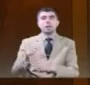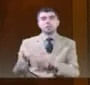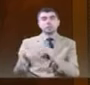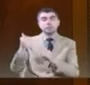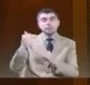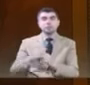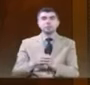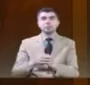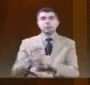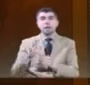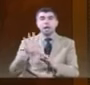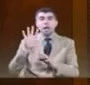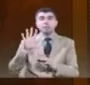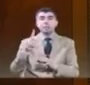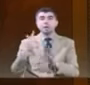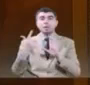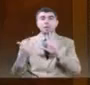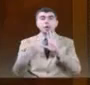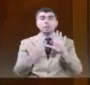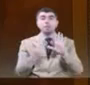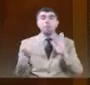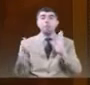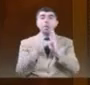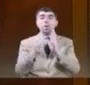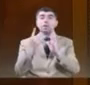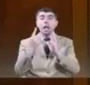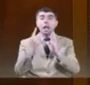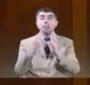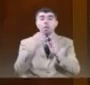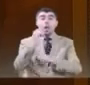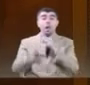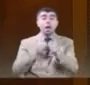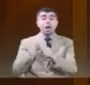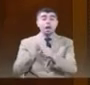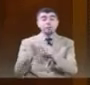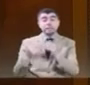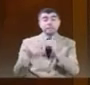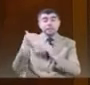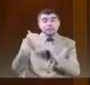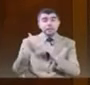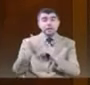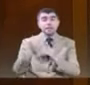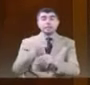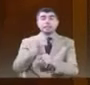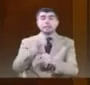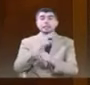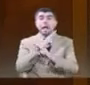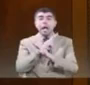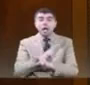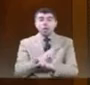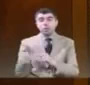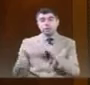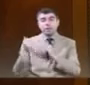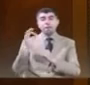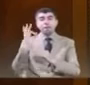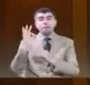بكلفة تبلغ 570 مليون درهم سنويا. إصلاح تدريجي سواء تعلق الأمر برفع سن التقاعد أو رفع نسبة المساهمة